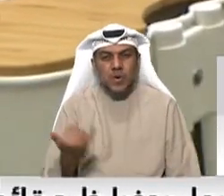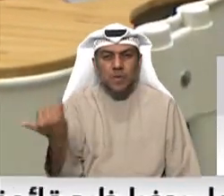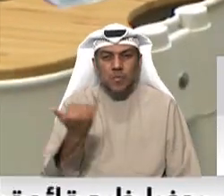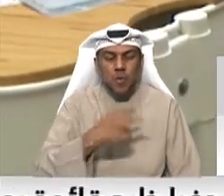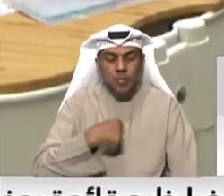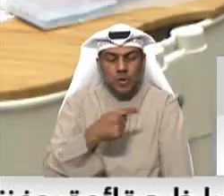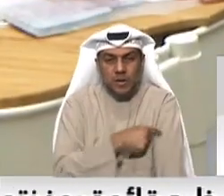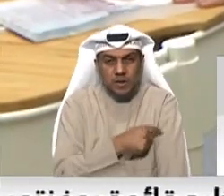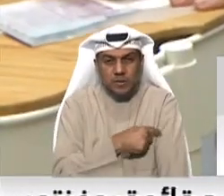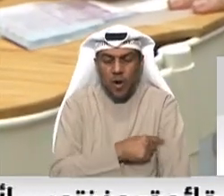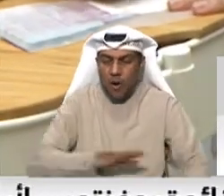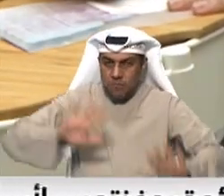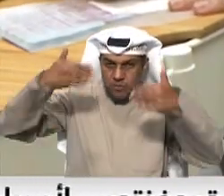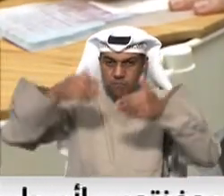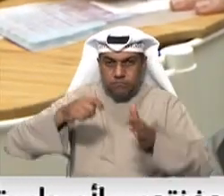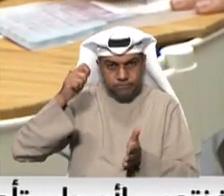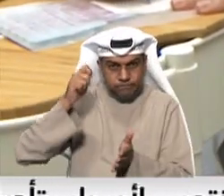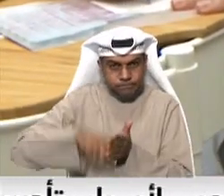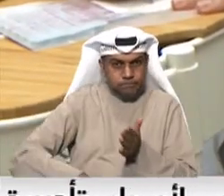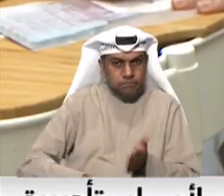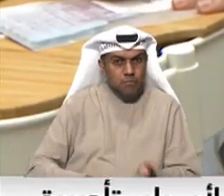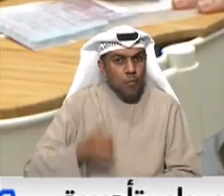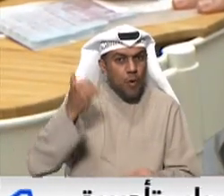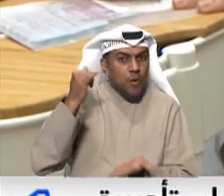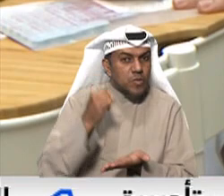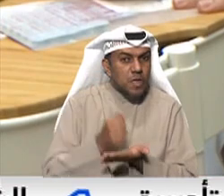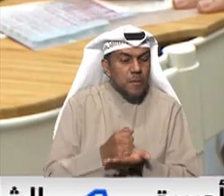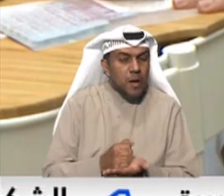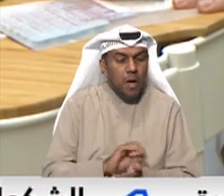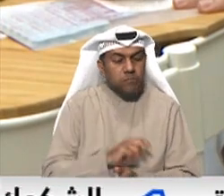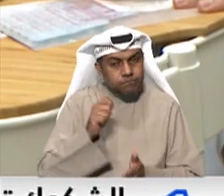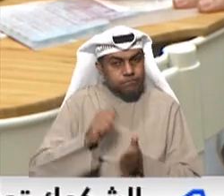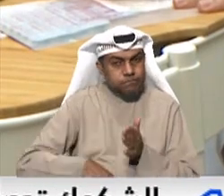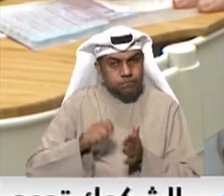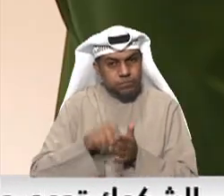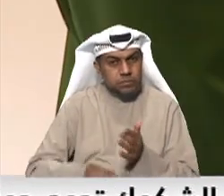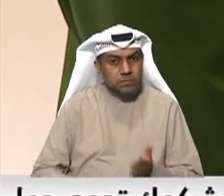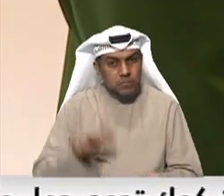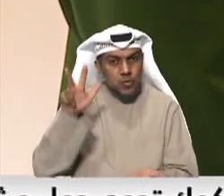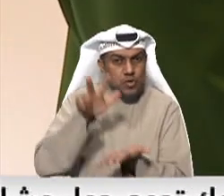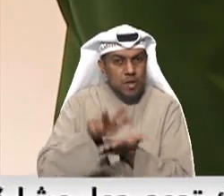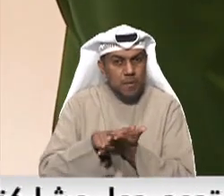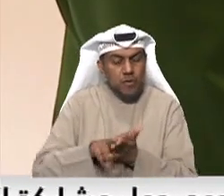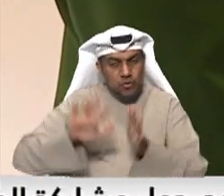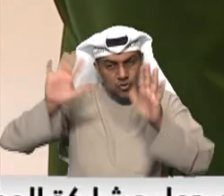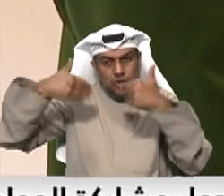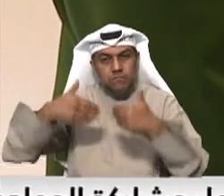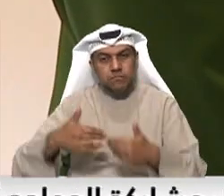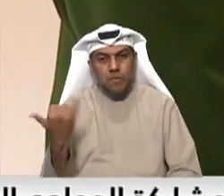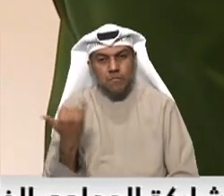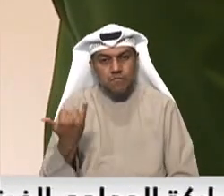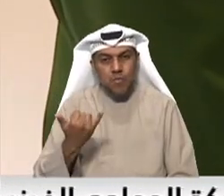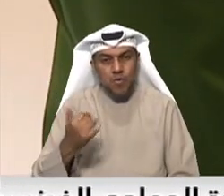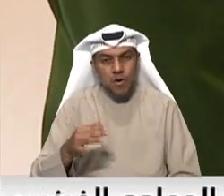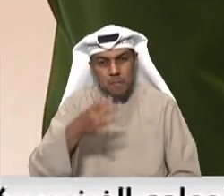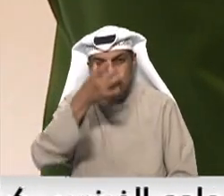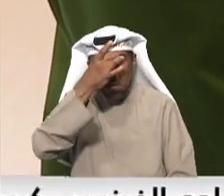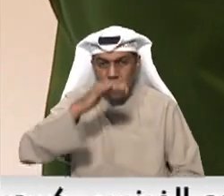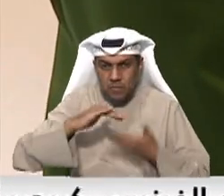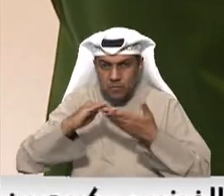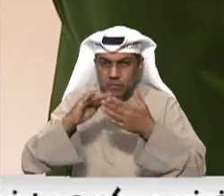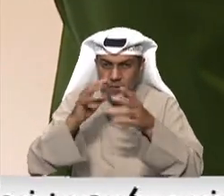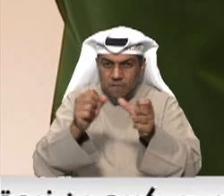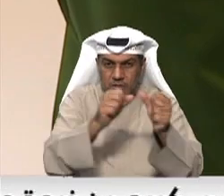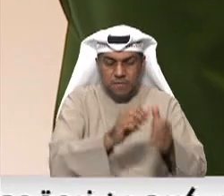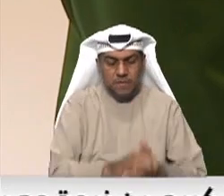ادويه حديثه ومعتمده لتسريع رحله علاج المرضى والحد من المضاعفات الخطيره لما ابو علاوي